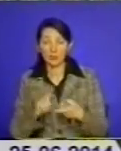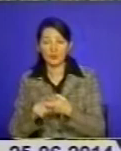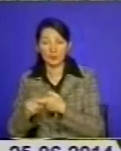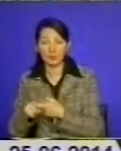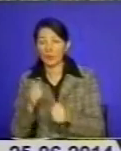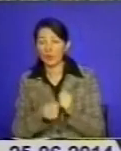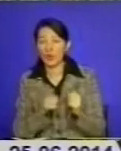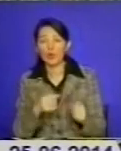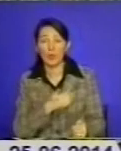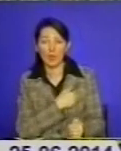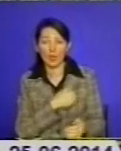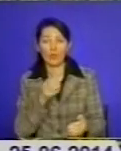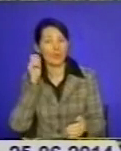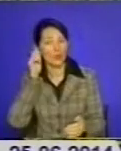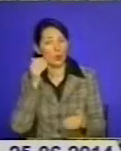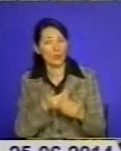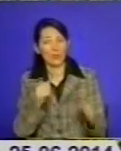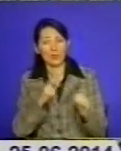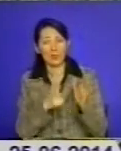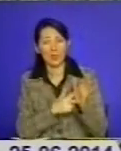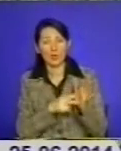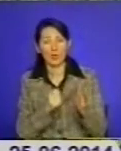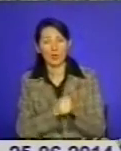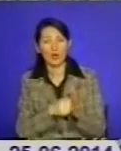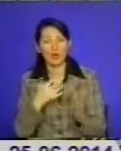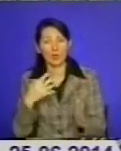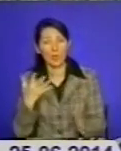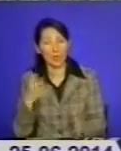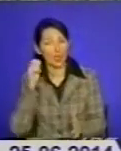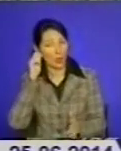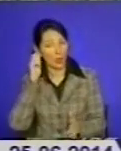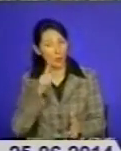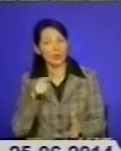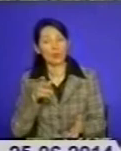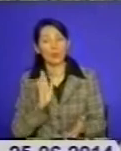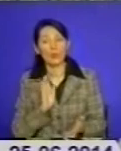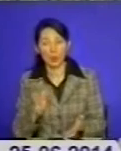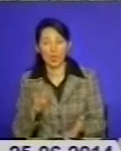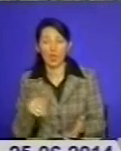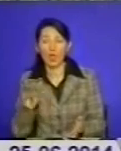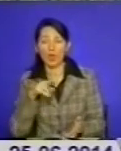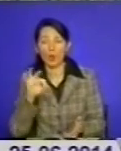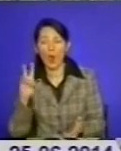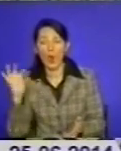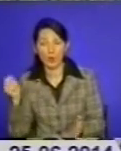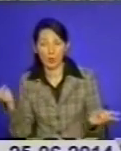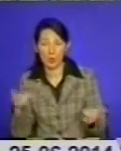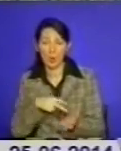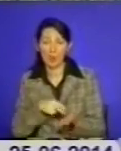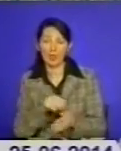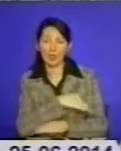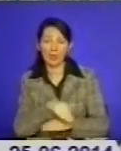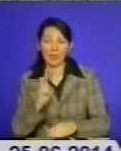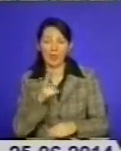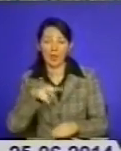від 18 до 60 років. Для того, щоб стати донором, потрібно прийти на клінічну 8 і здати свою кров